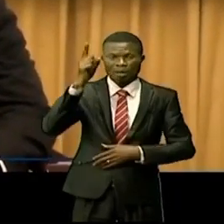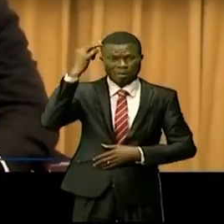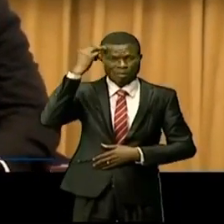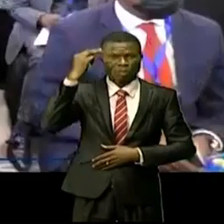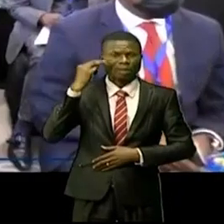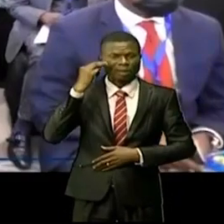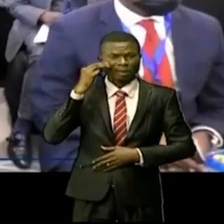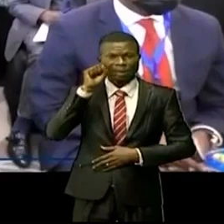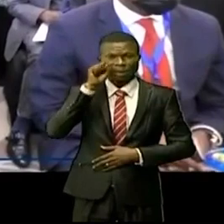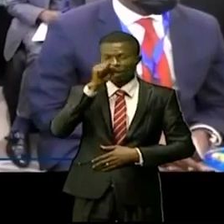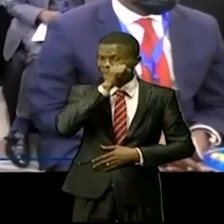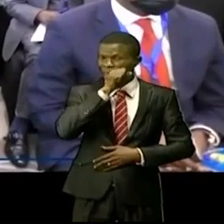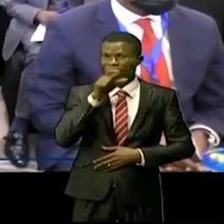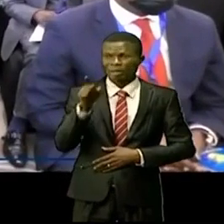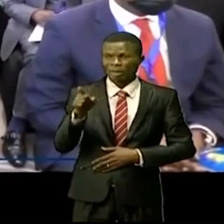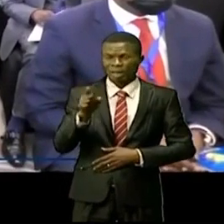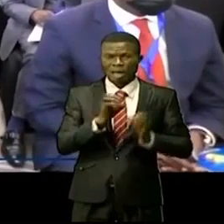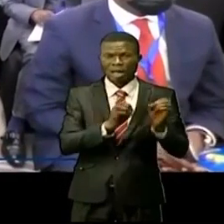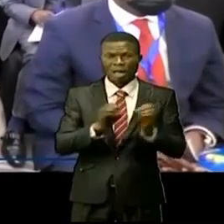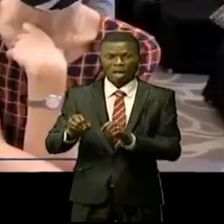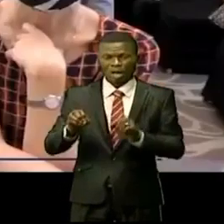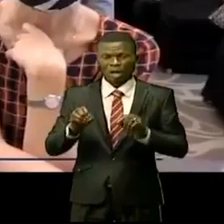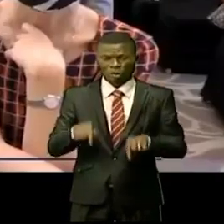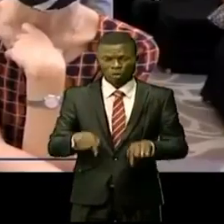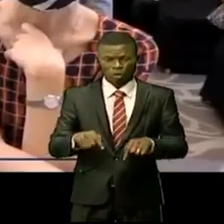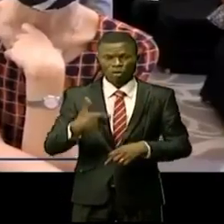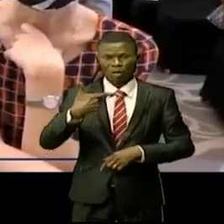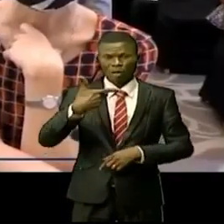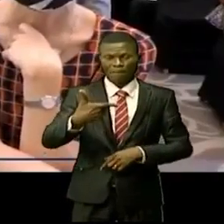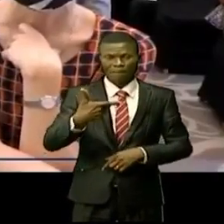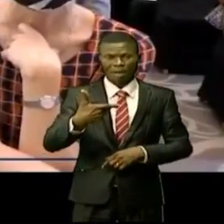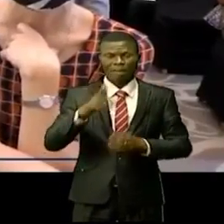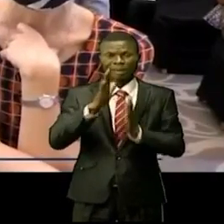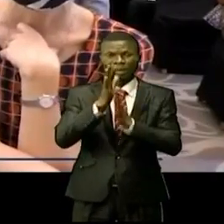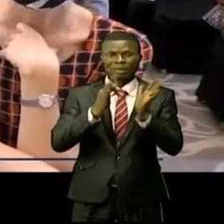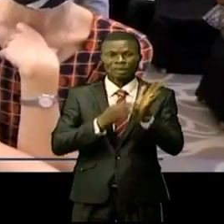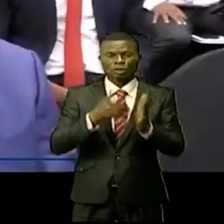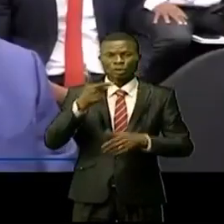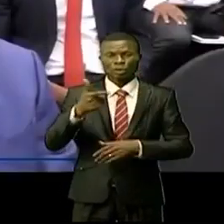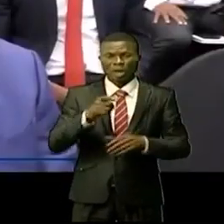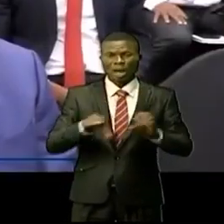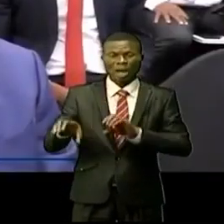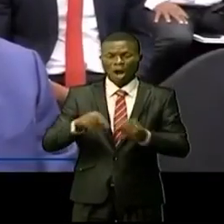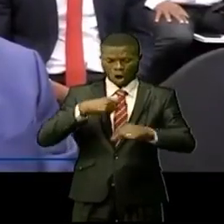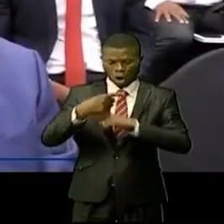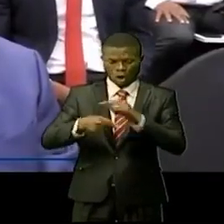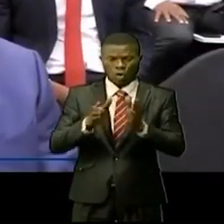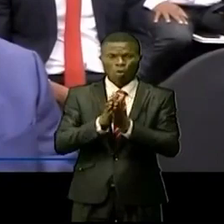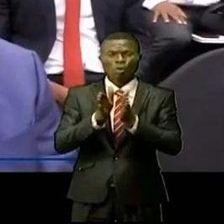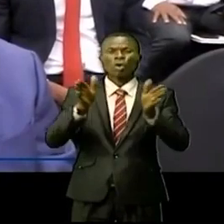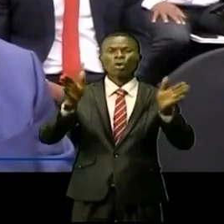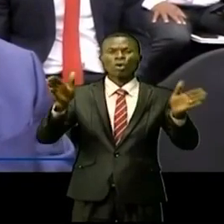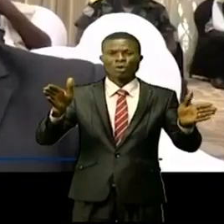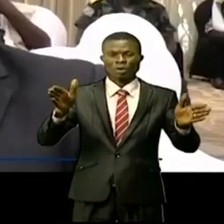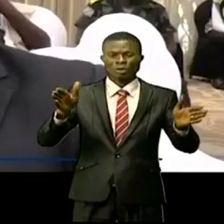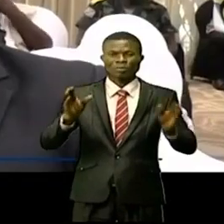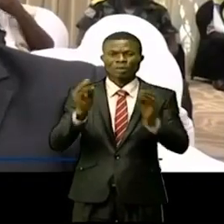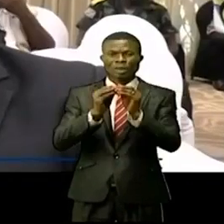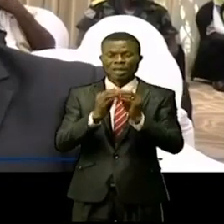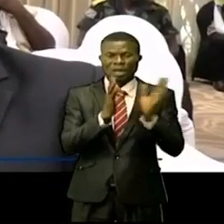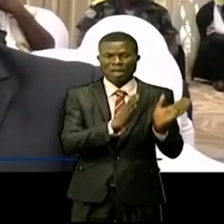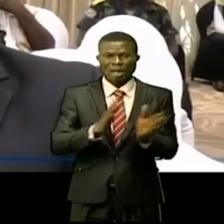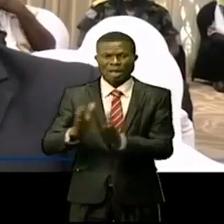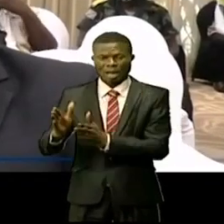Samalou Kondé Kyenge a présidé ce mardi 18 janvier 2022 la cérémonie de lancement officiel de l'atelier d'élaboration de